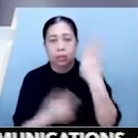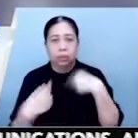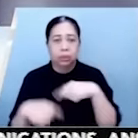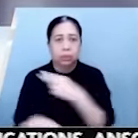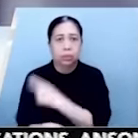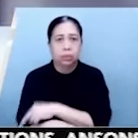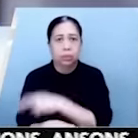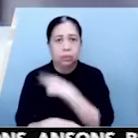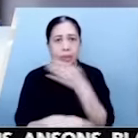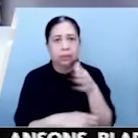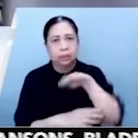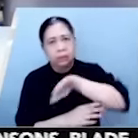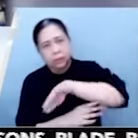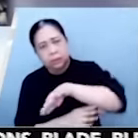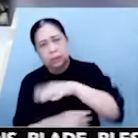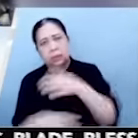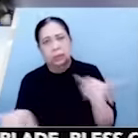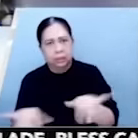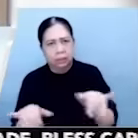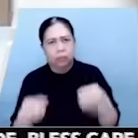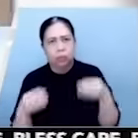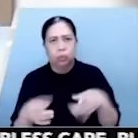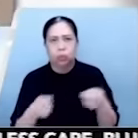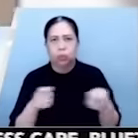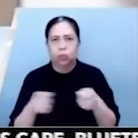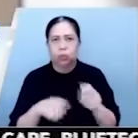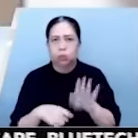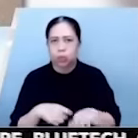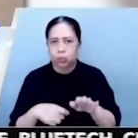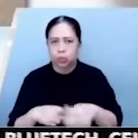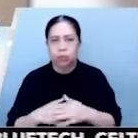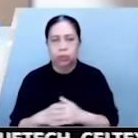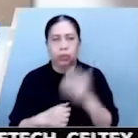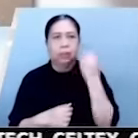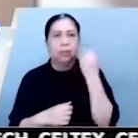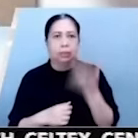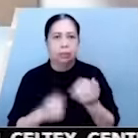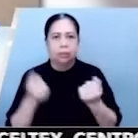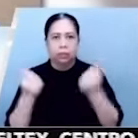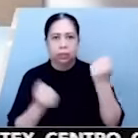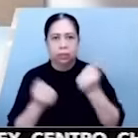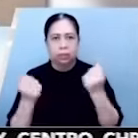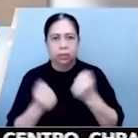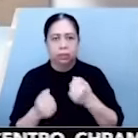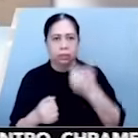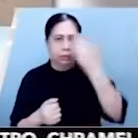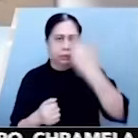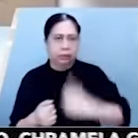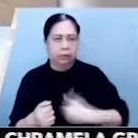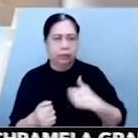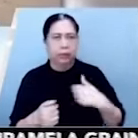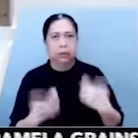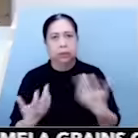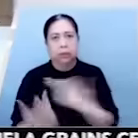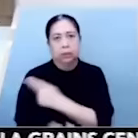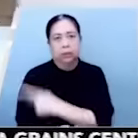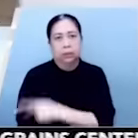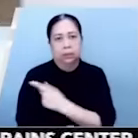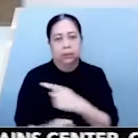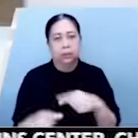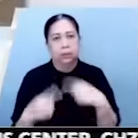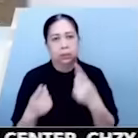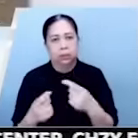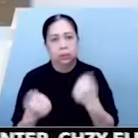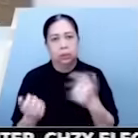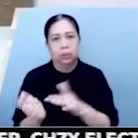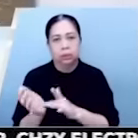tumaob matapos din mawalan umano ng kontrol. Patay ang driver at stroke patient na sakay nito habang ginagamot sa ospital ang tatlong